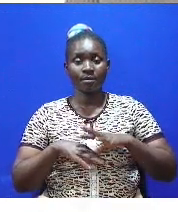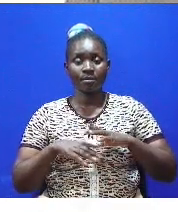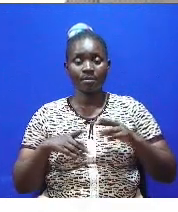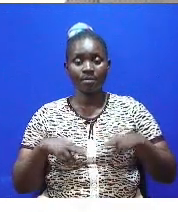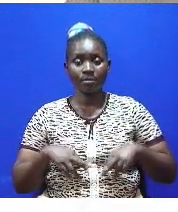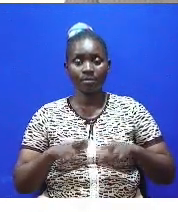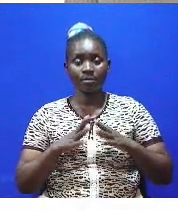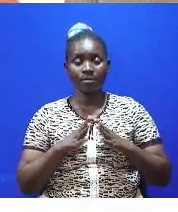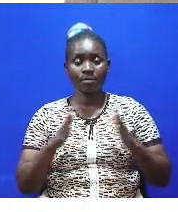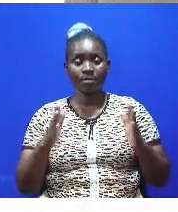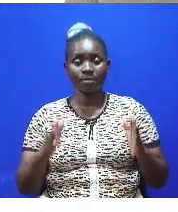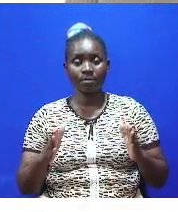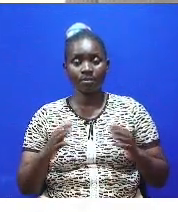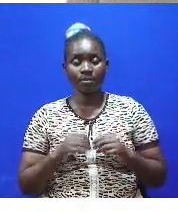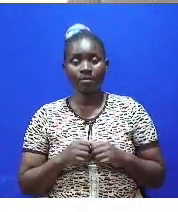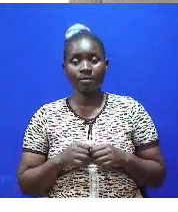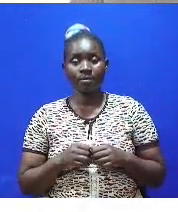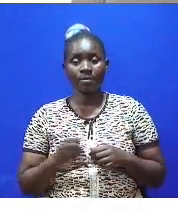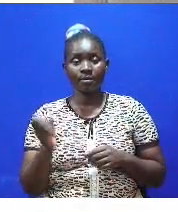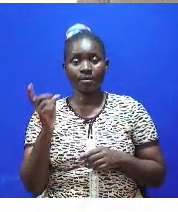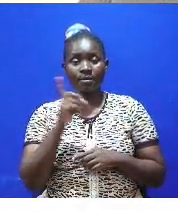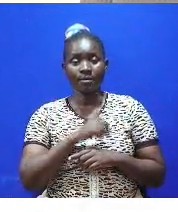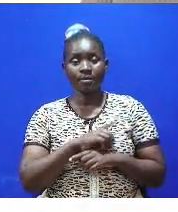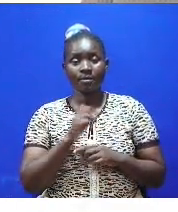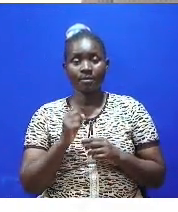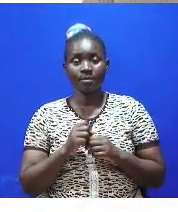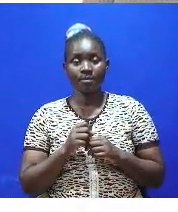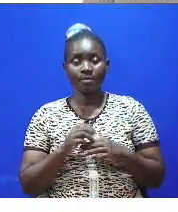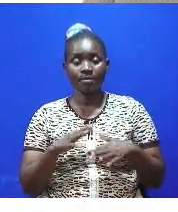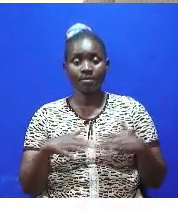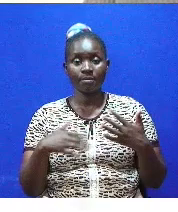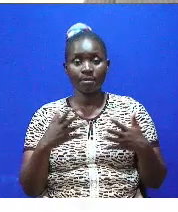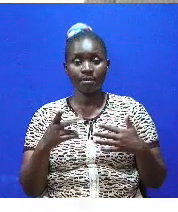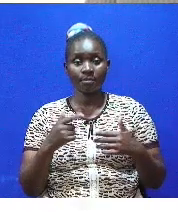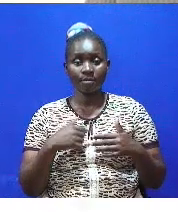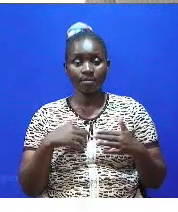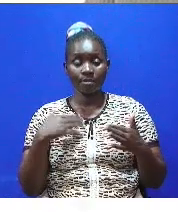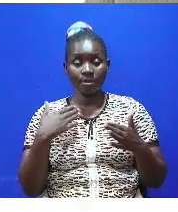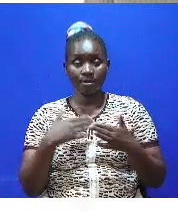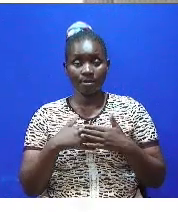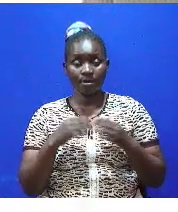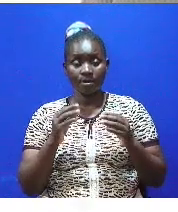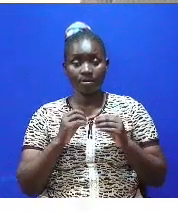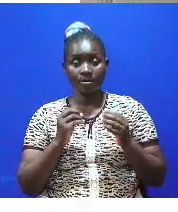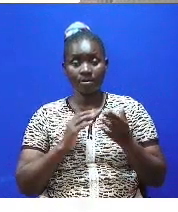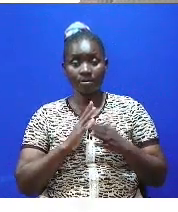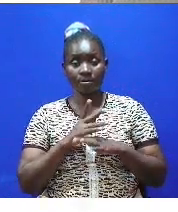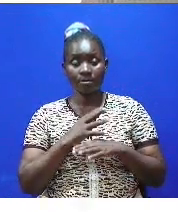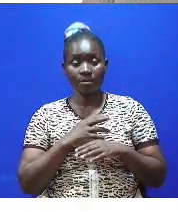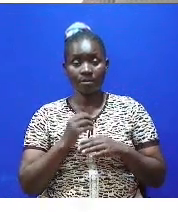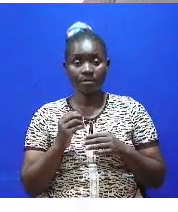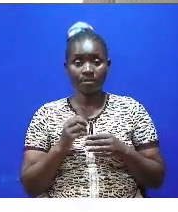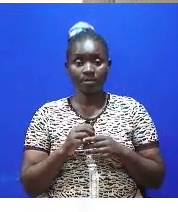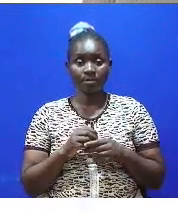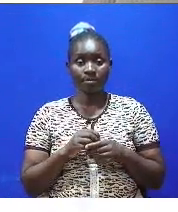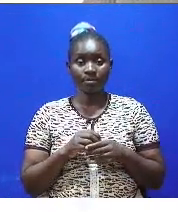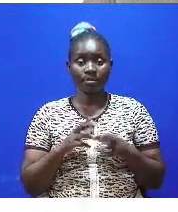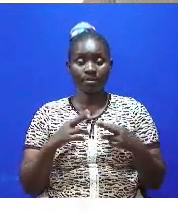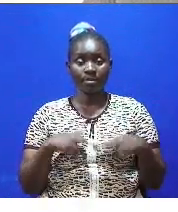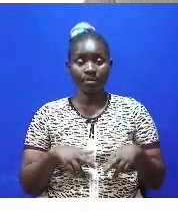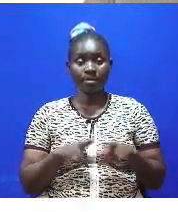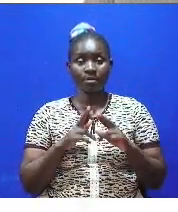koro. Di tukue edibacha kore ma, ekanyora kenande inaringa hange. Paka aetemo na baetete, paka rosie pare